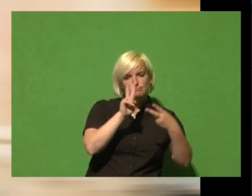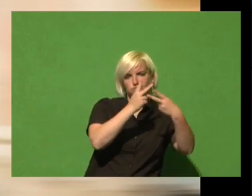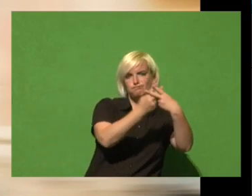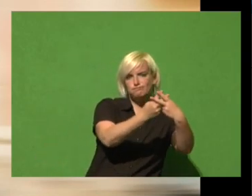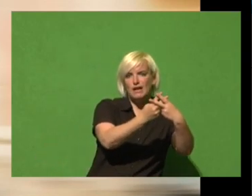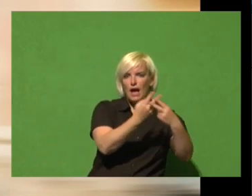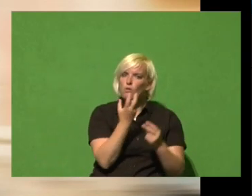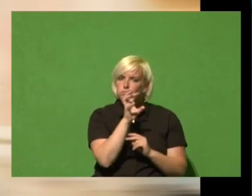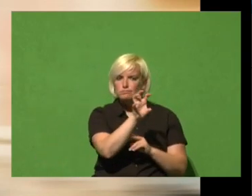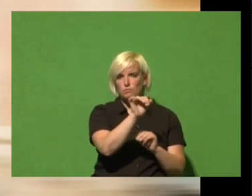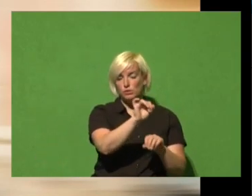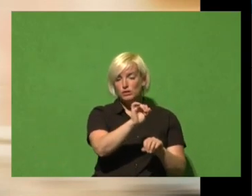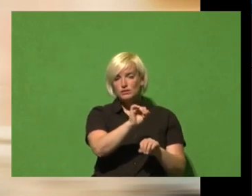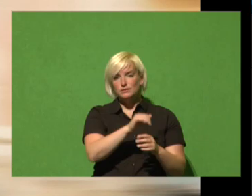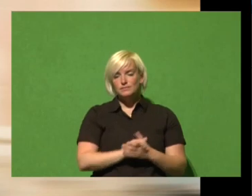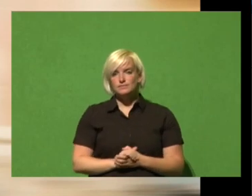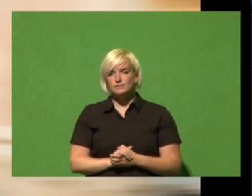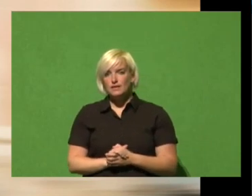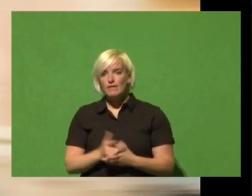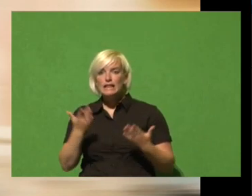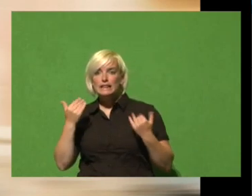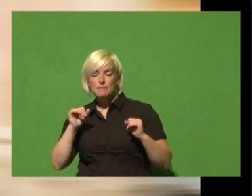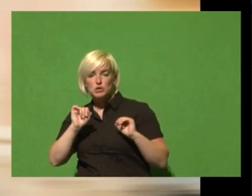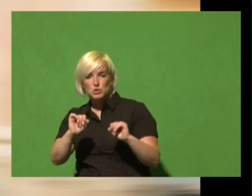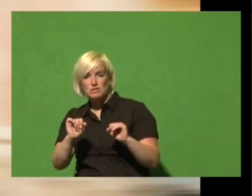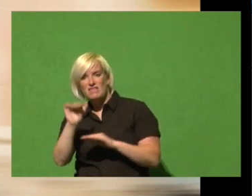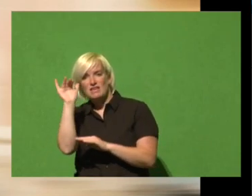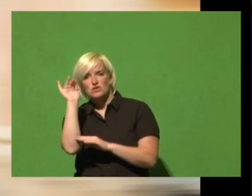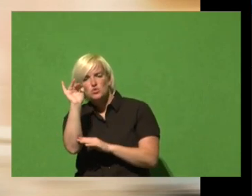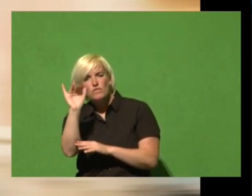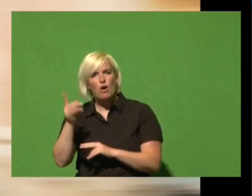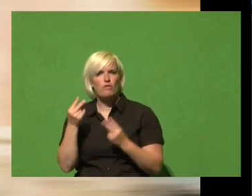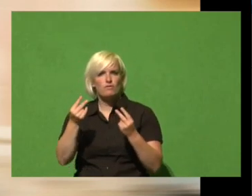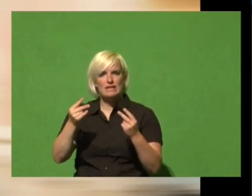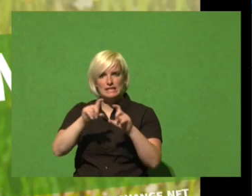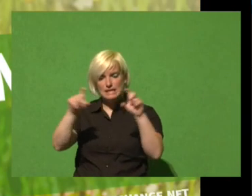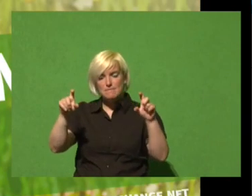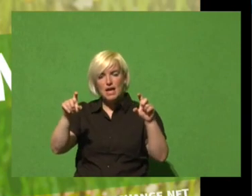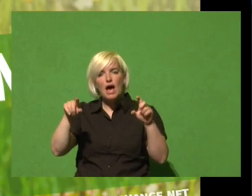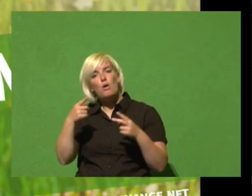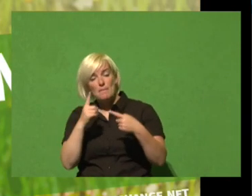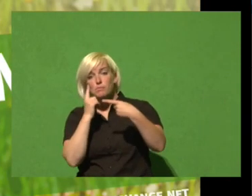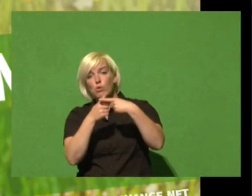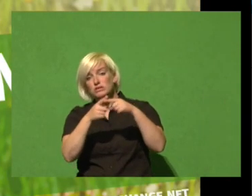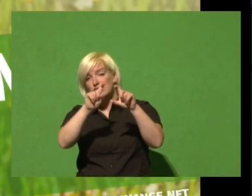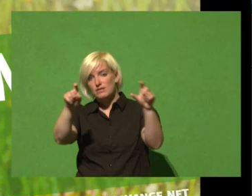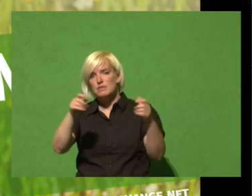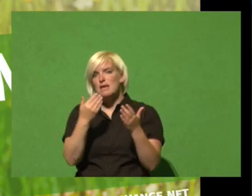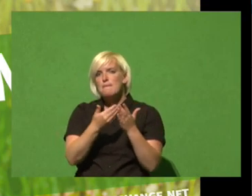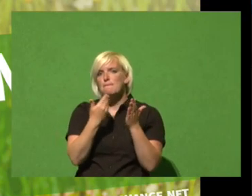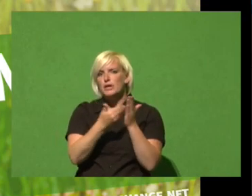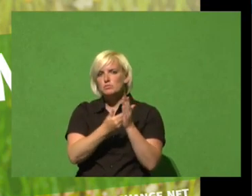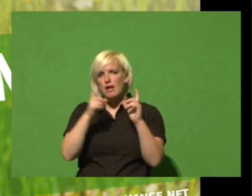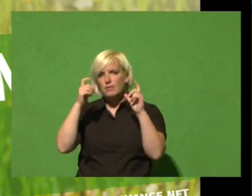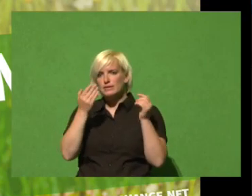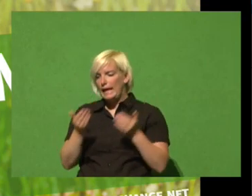ist, Klimaschutz eben als ein Zukunftsthema, als etwas Positives zu verkaufen. Hier sind so ein paar Beispielbilder, wie das